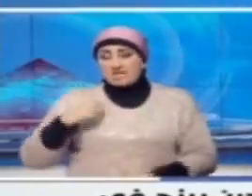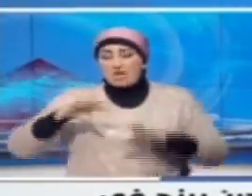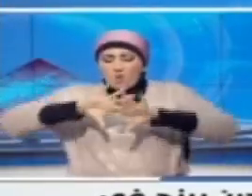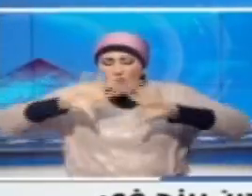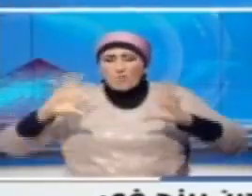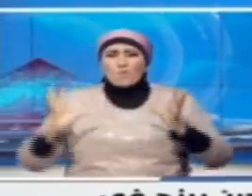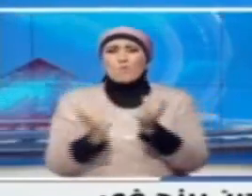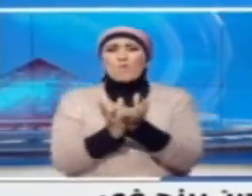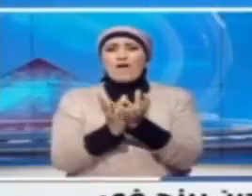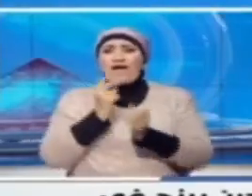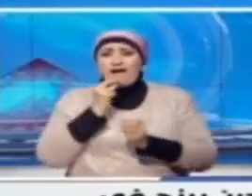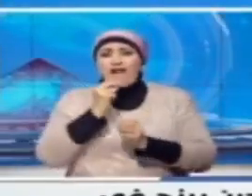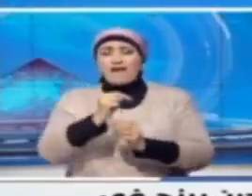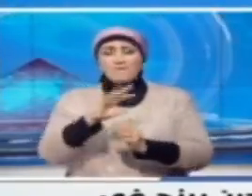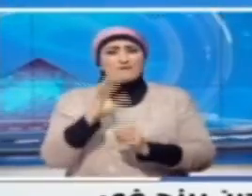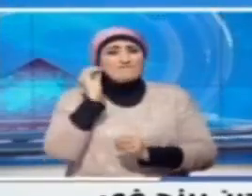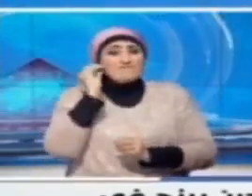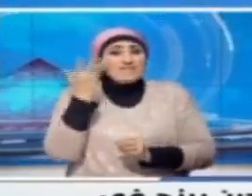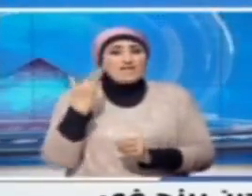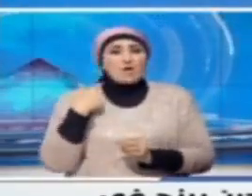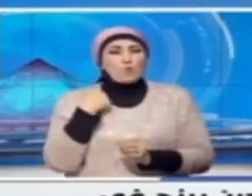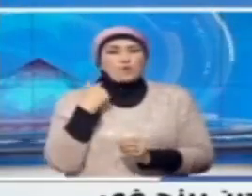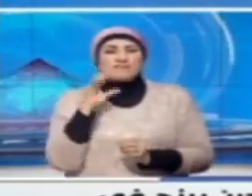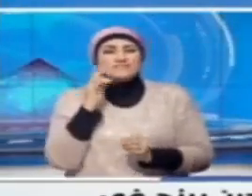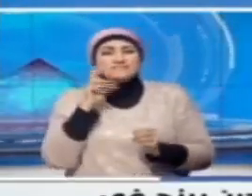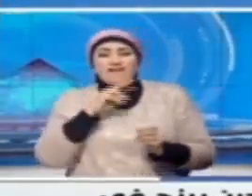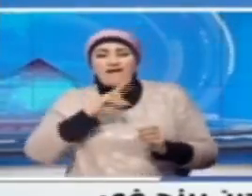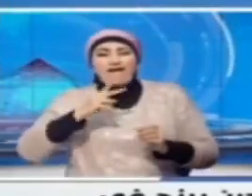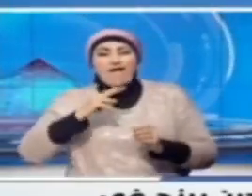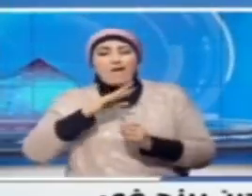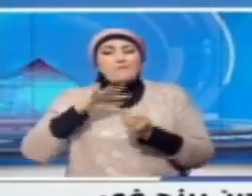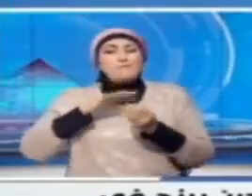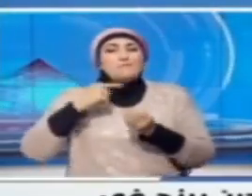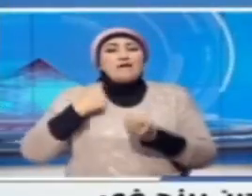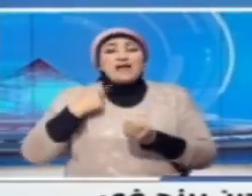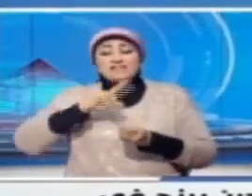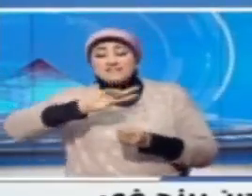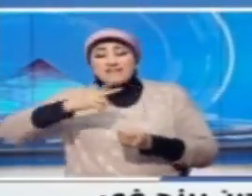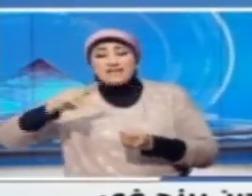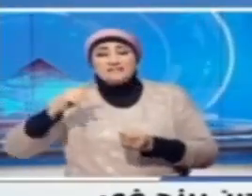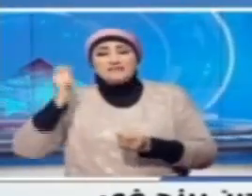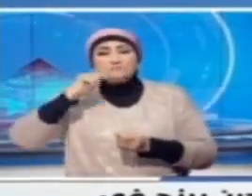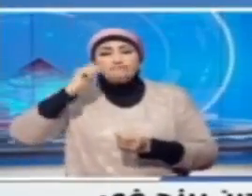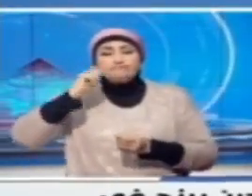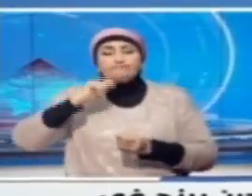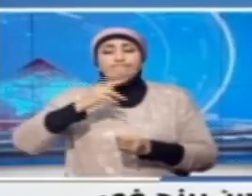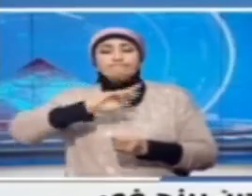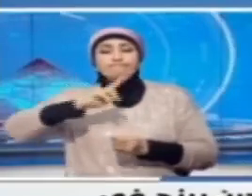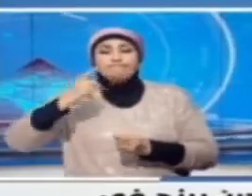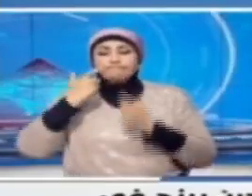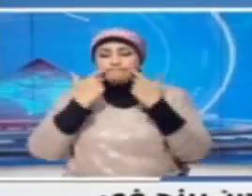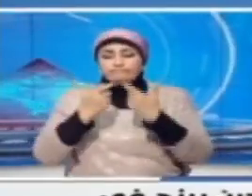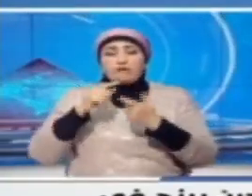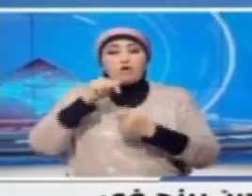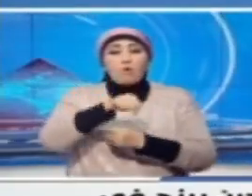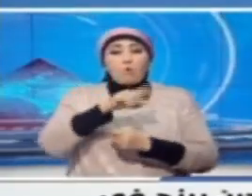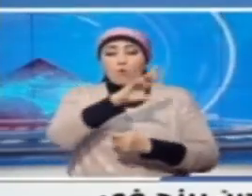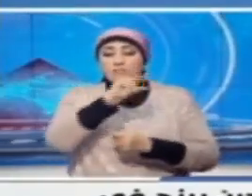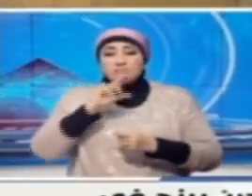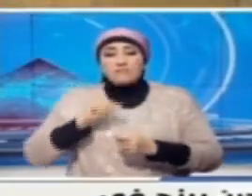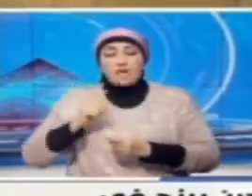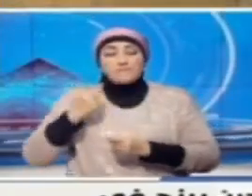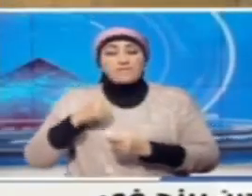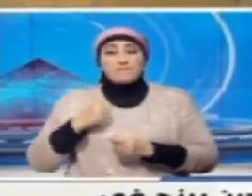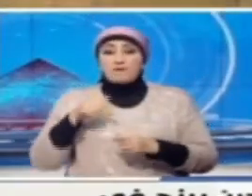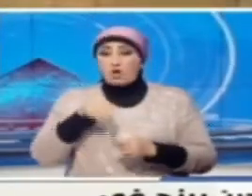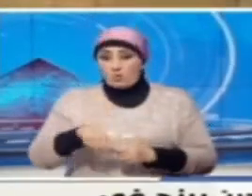بينهما، وأيضا ماذا عن انعكاس ذلك على القضايا محل اهتمام مشترك ومكافحة الإرهاب أيضا؟ يعني بكل تأكيد ملف مكافحة